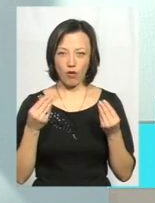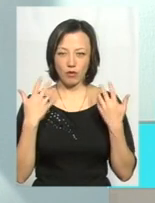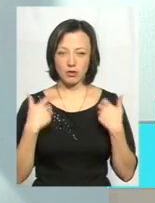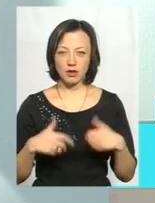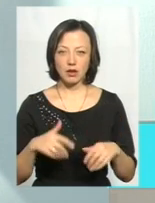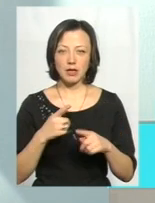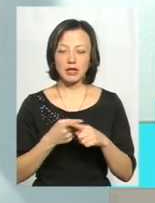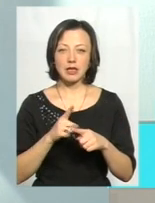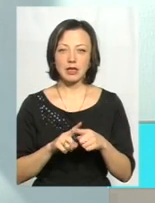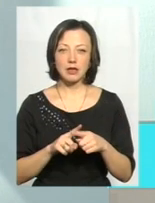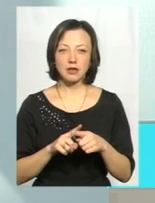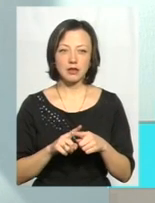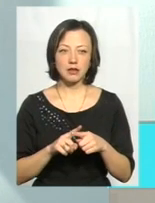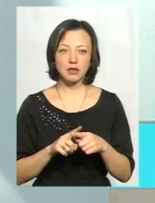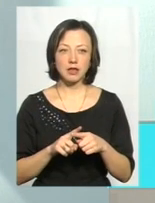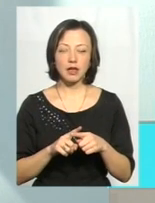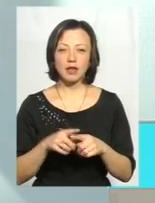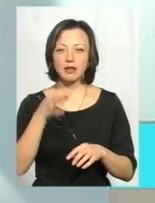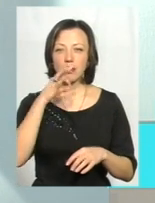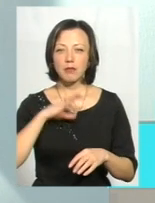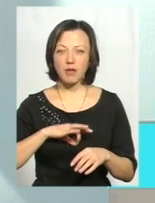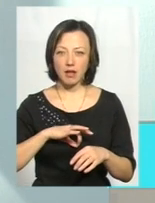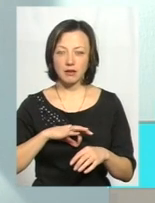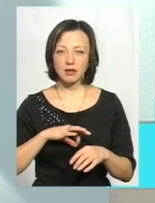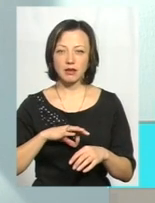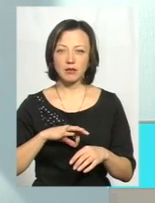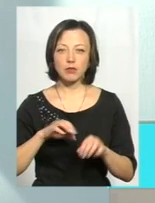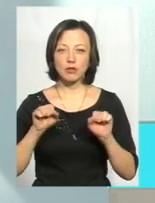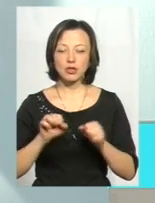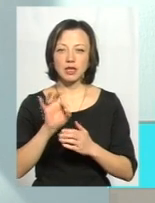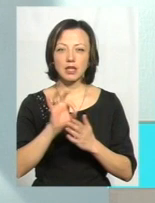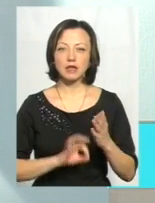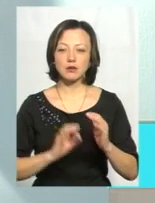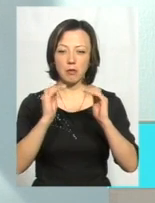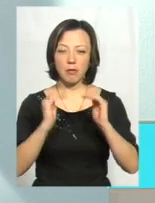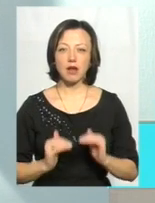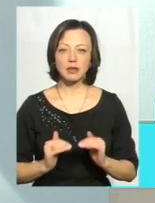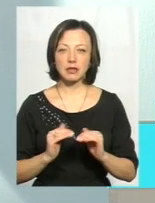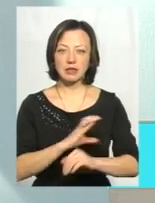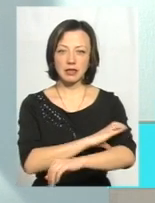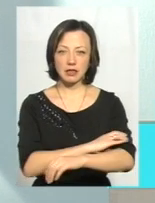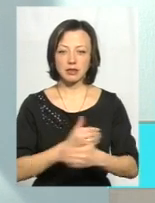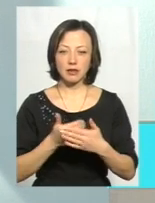дія антигіпертензивних засобів посилюється, тобто може навіть різко падати тиск від дії ліків. Тому